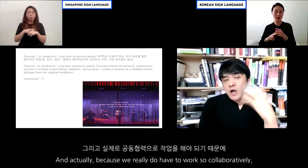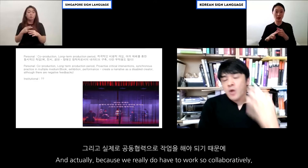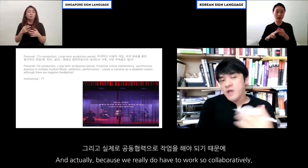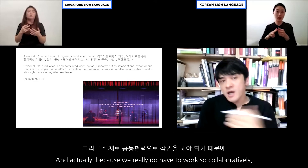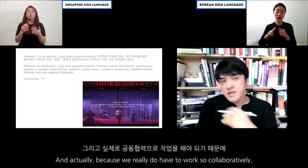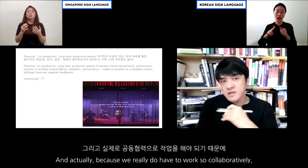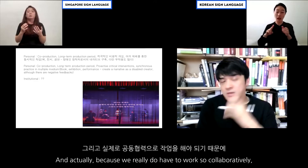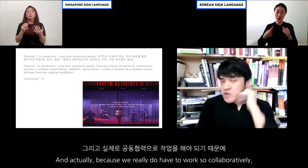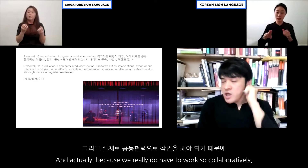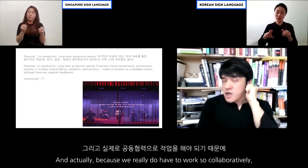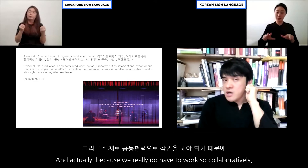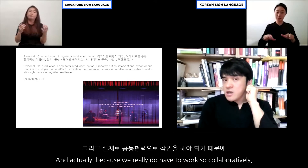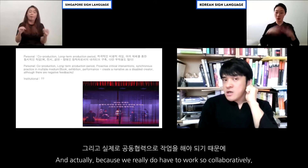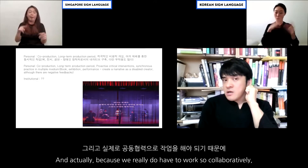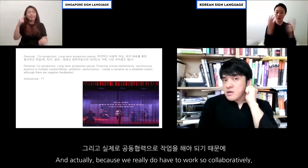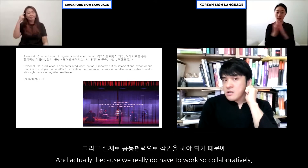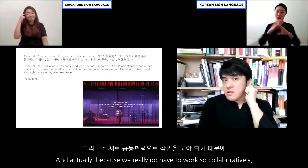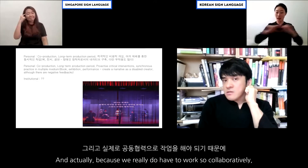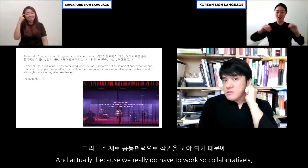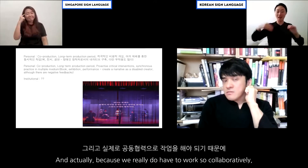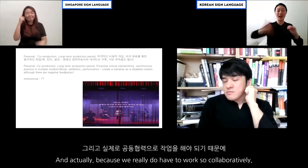협력으로 작업을 해야 되기 때문에